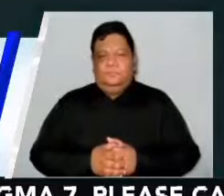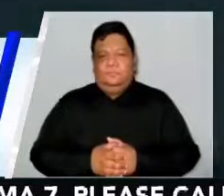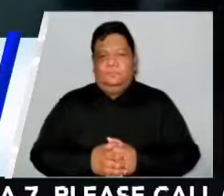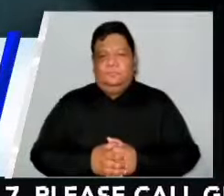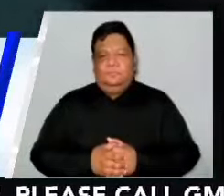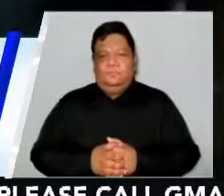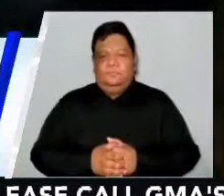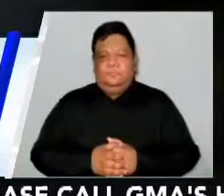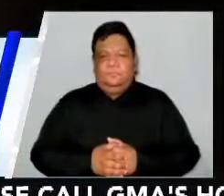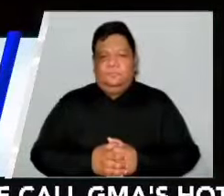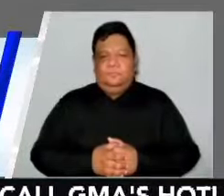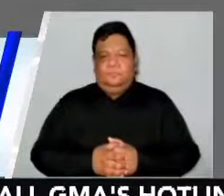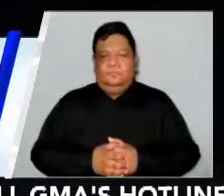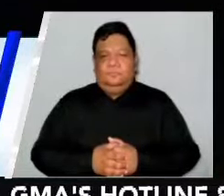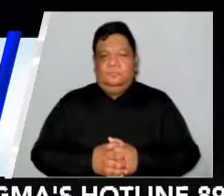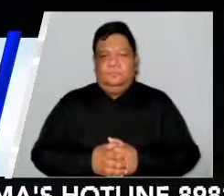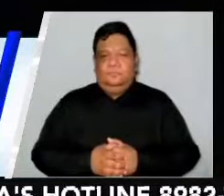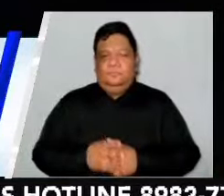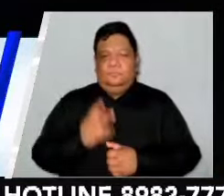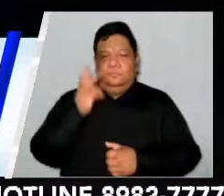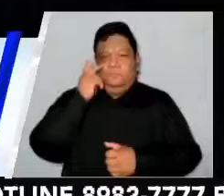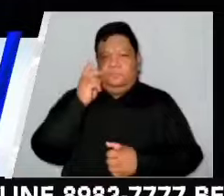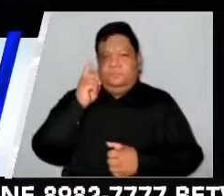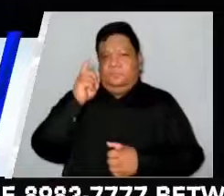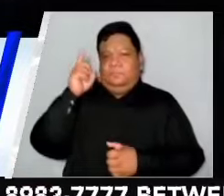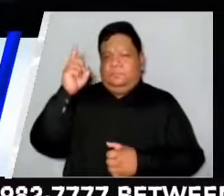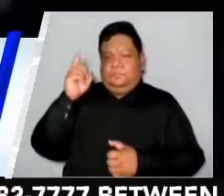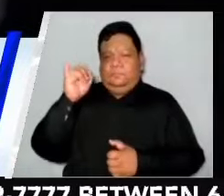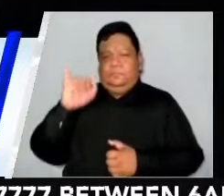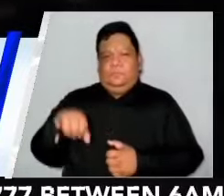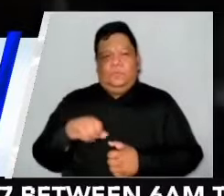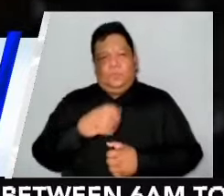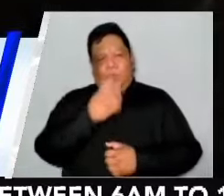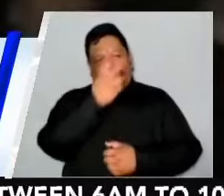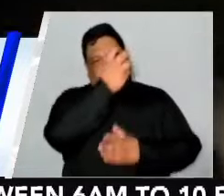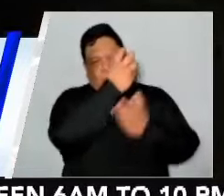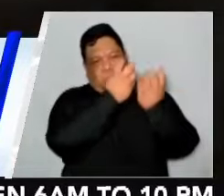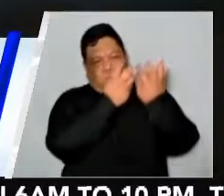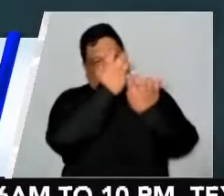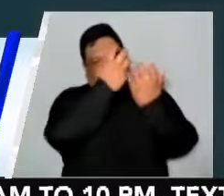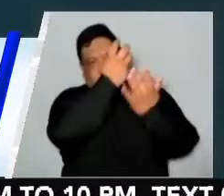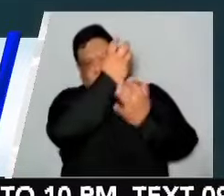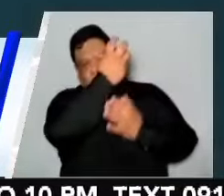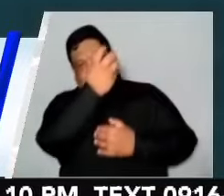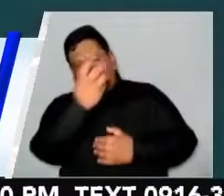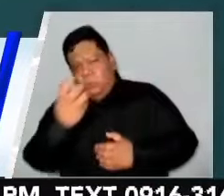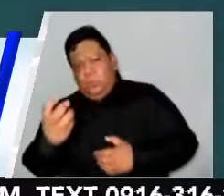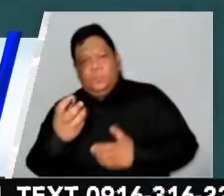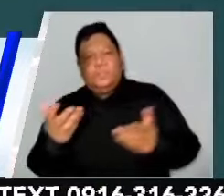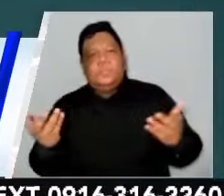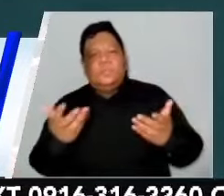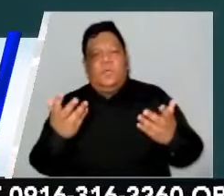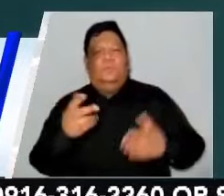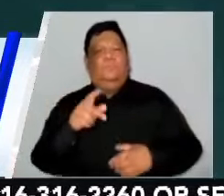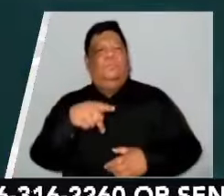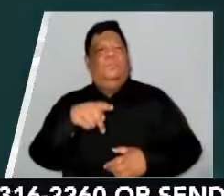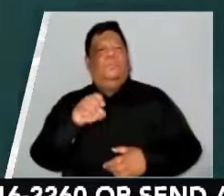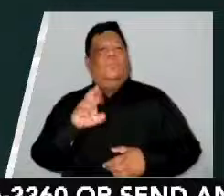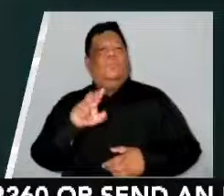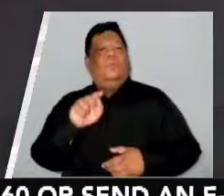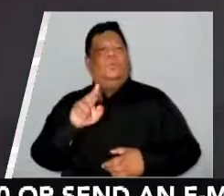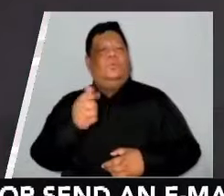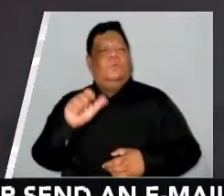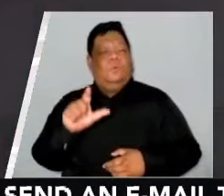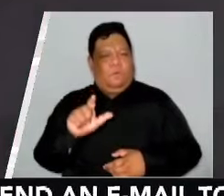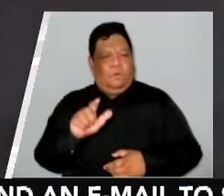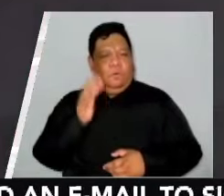Maliit na bahagi raw yan ng comet na dumaan sa kalangitan ng Portugal. Namangha ang mga residente, lalo't mala-asul at